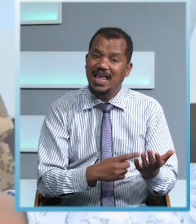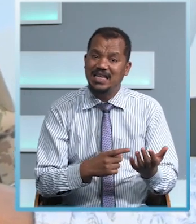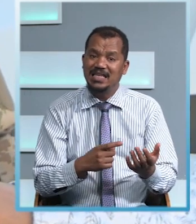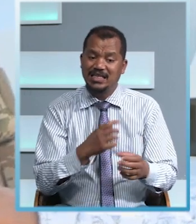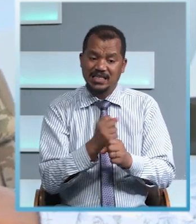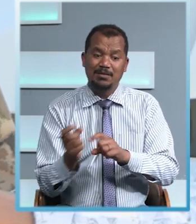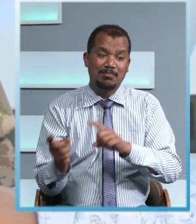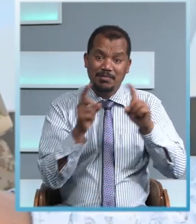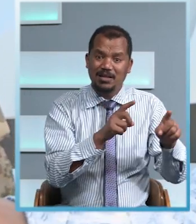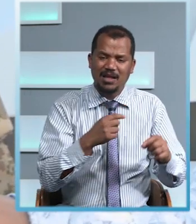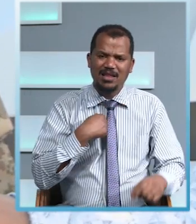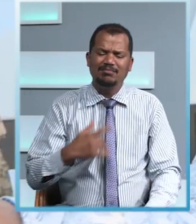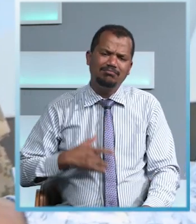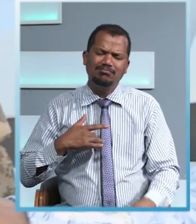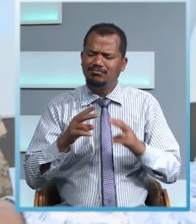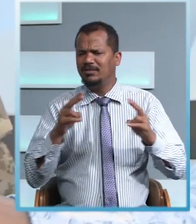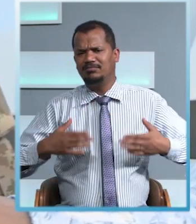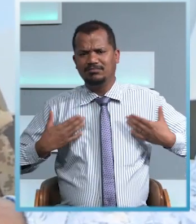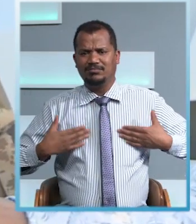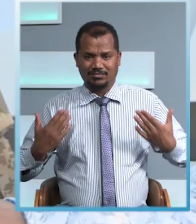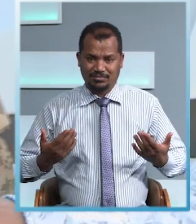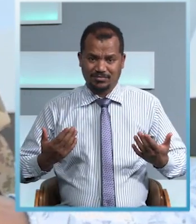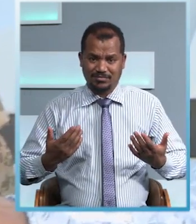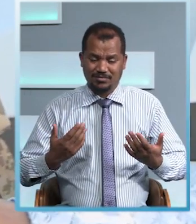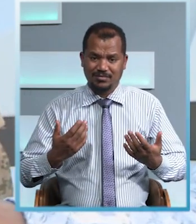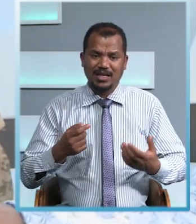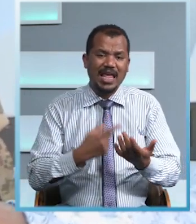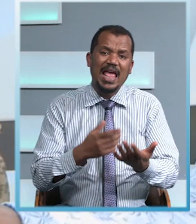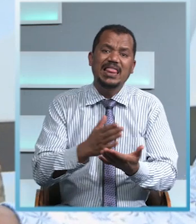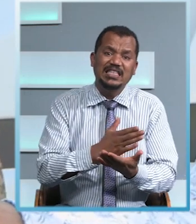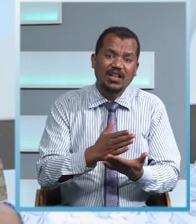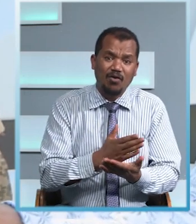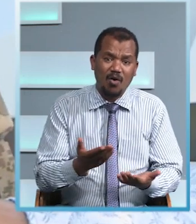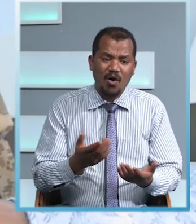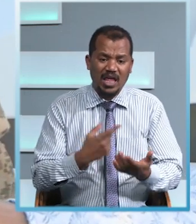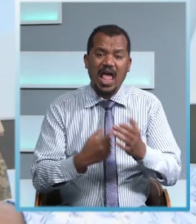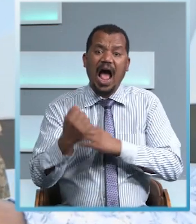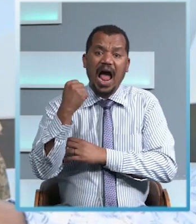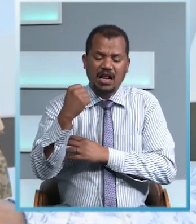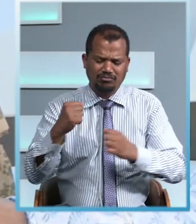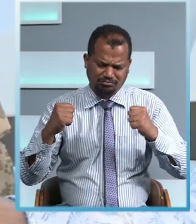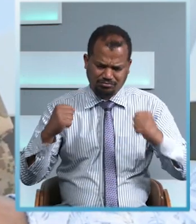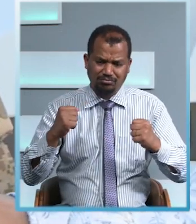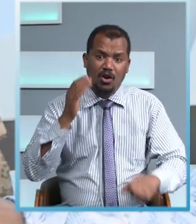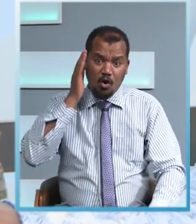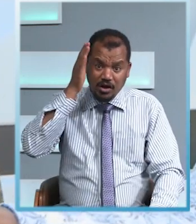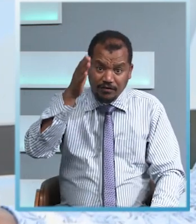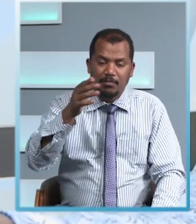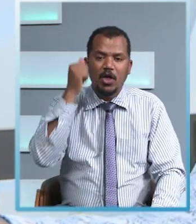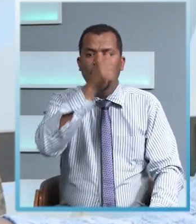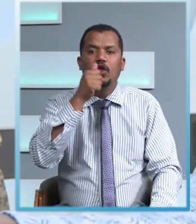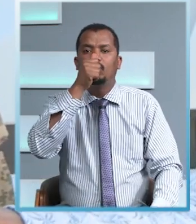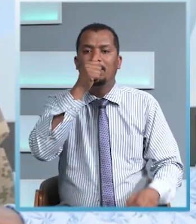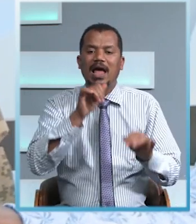ይሄን ይዘንስ በመጣበት ሰዓት በጣም ትልቅ ደስታ ይሰማናል። እና ይሄ ተሳትፏችሁ ይሄ ኃይላችሁ ጠንክሮ